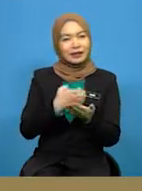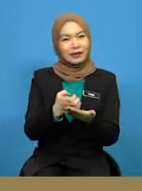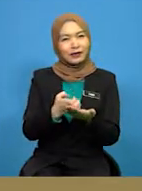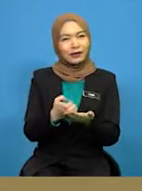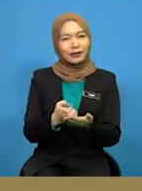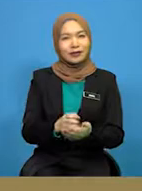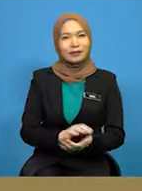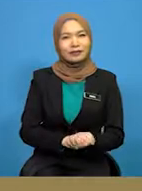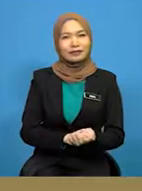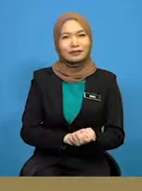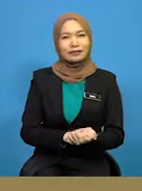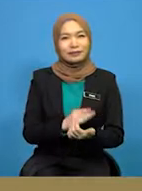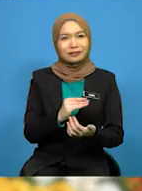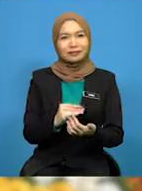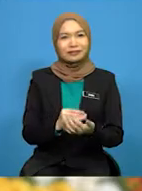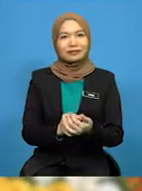ditangani.